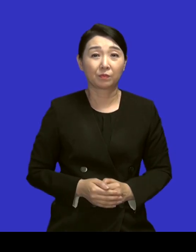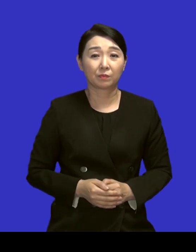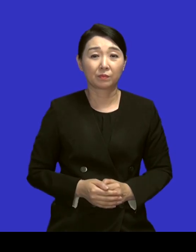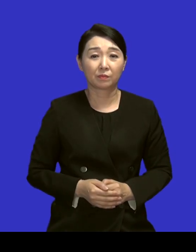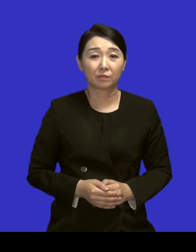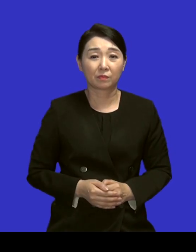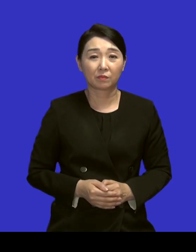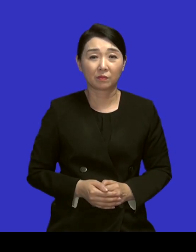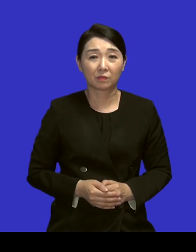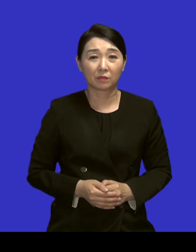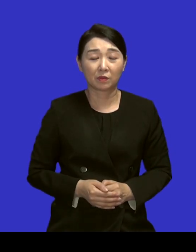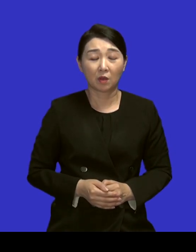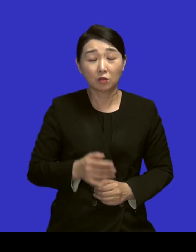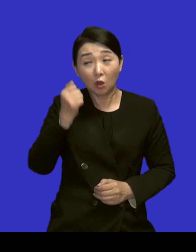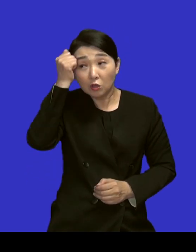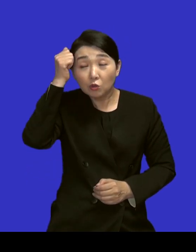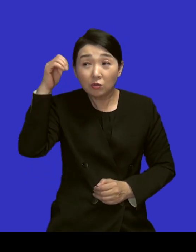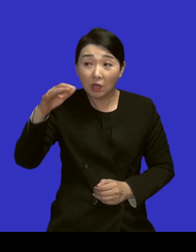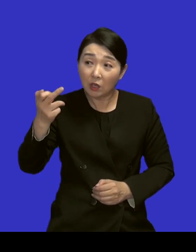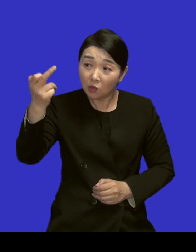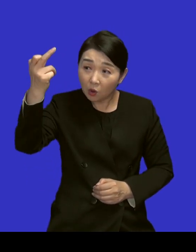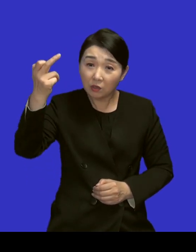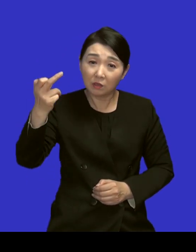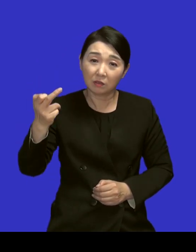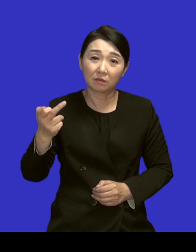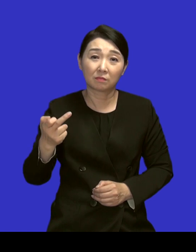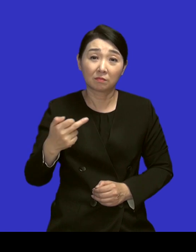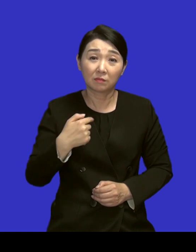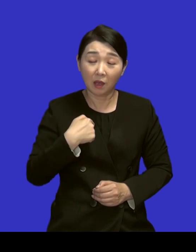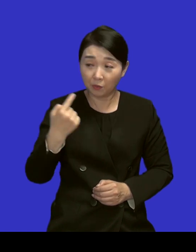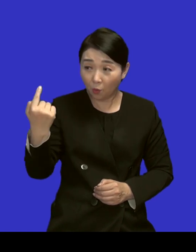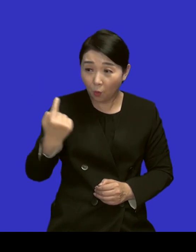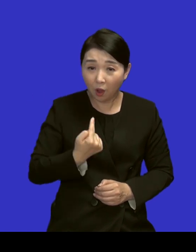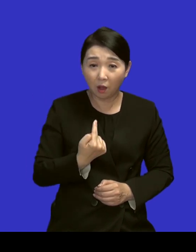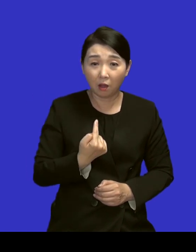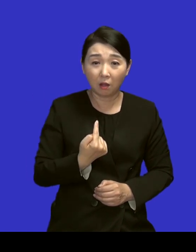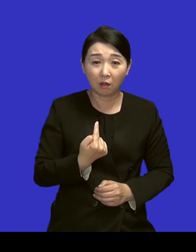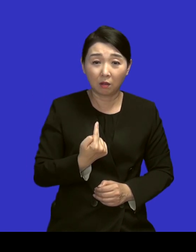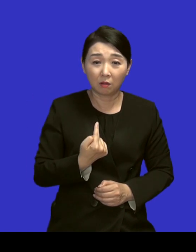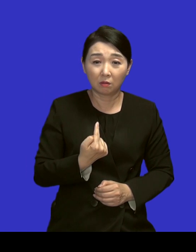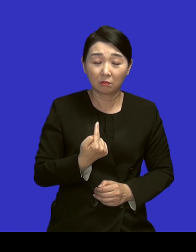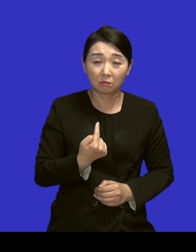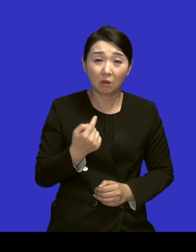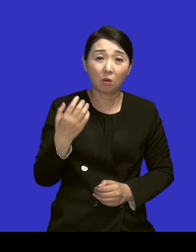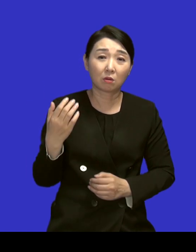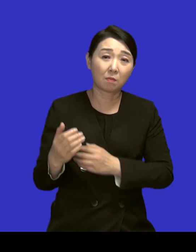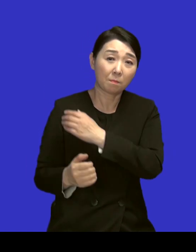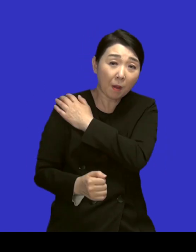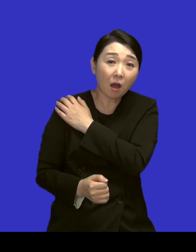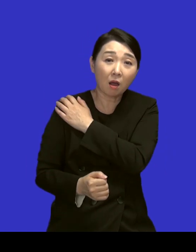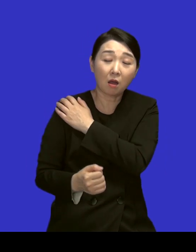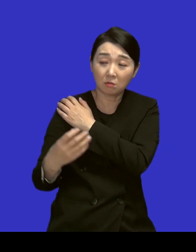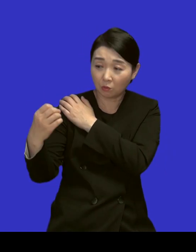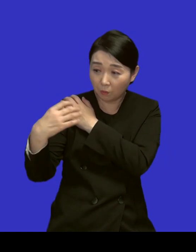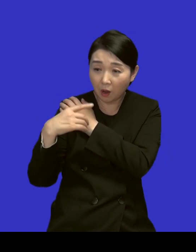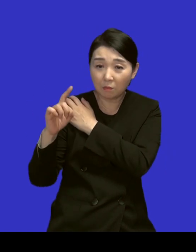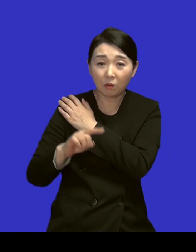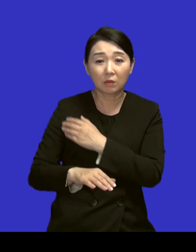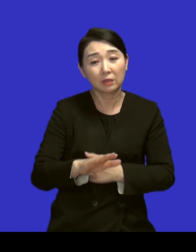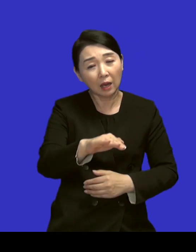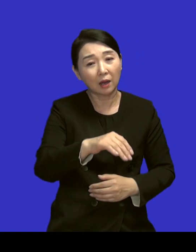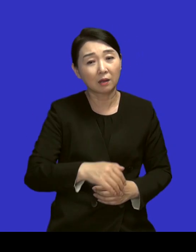전이었는데 어떤 기숙사에서 형님이 네. 저한테 동기 형님이었는데 오시더니 진지하게 제 어깨를 탁 잡고 이러시는 거예요.